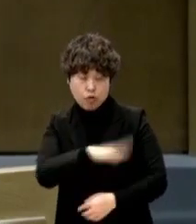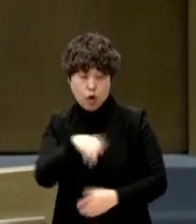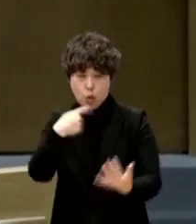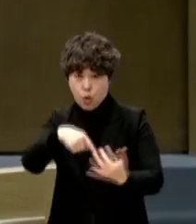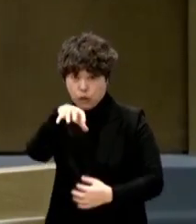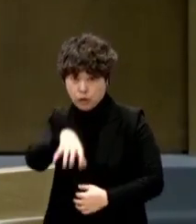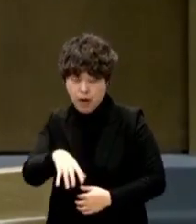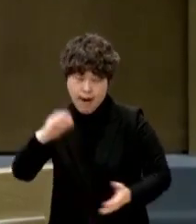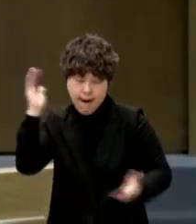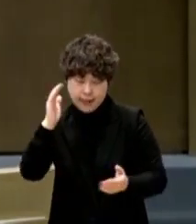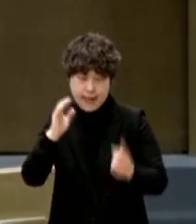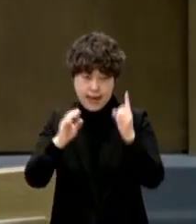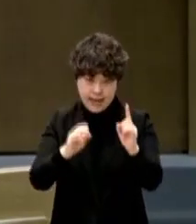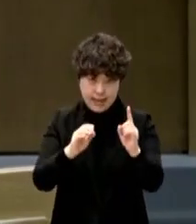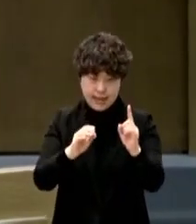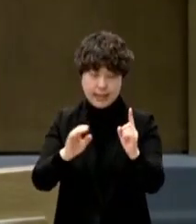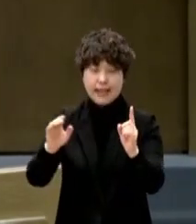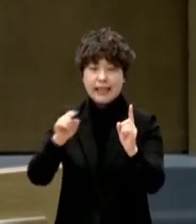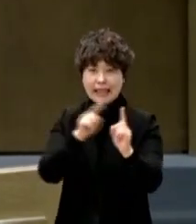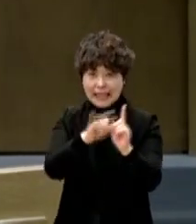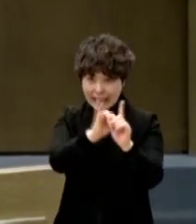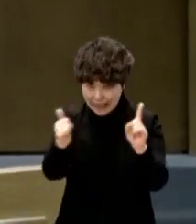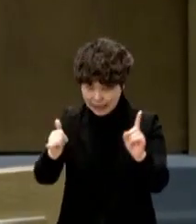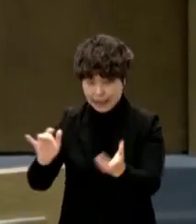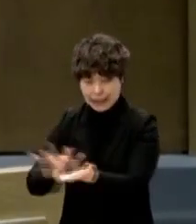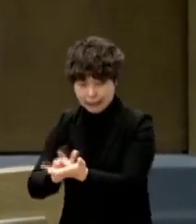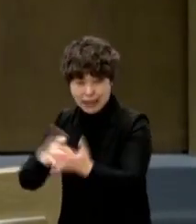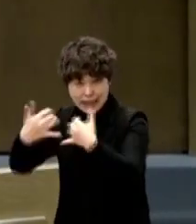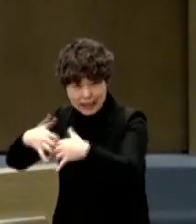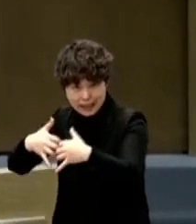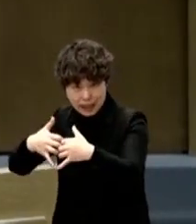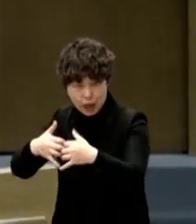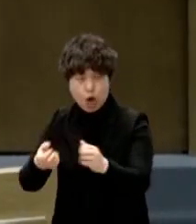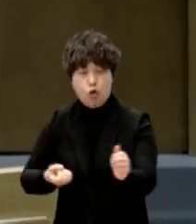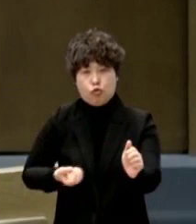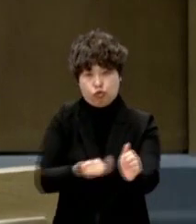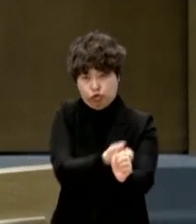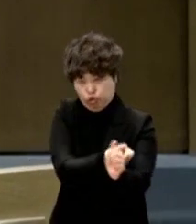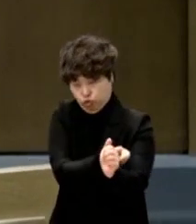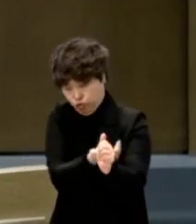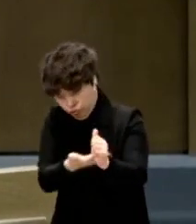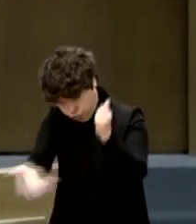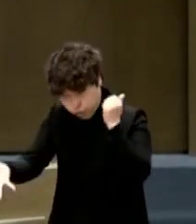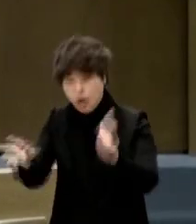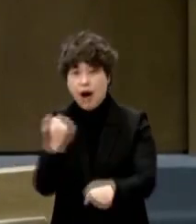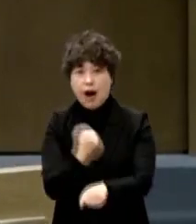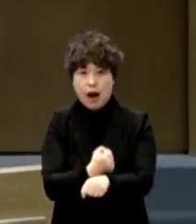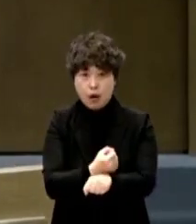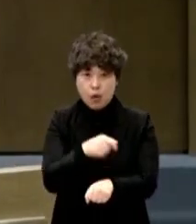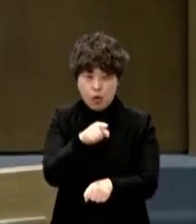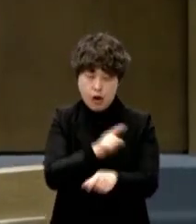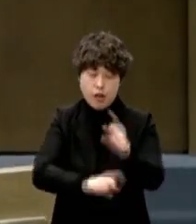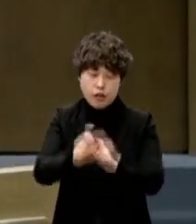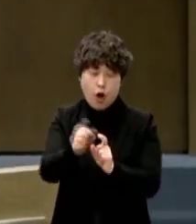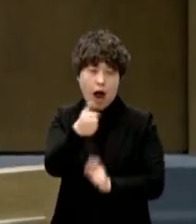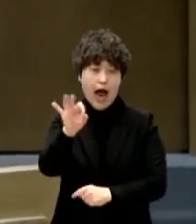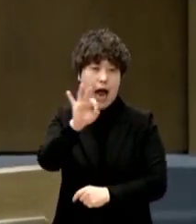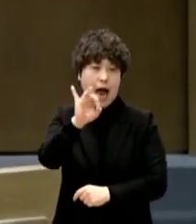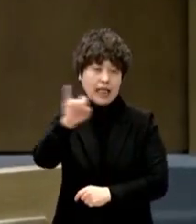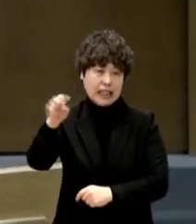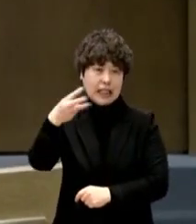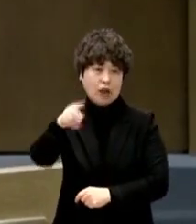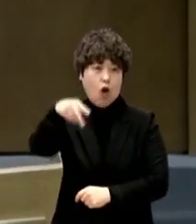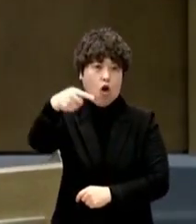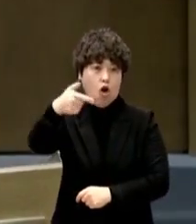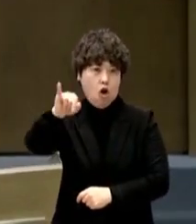경기도교육청은 학생 1인 1 스마트 기기 보급 완료를 추진하고 있으며 AI 교수 학습 플랫폼 하이러닝을